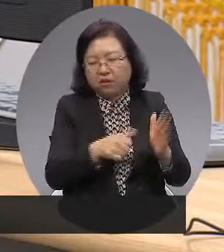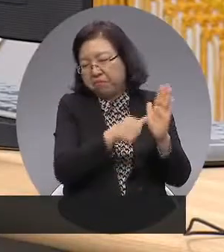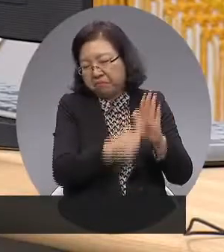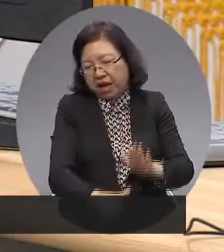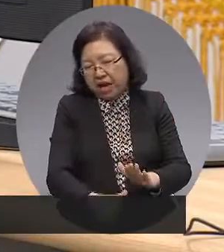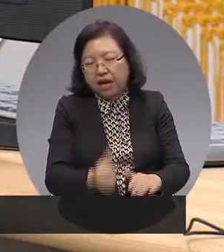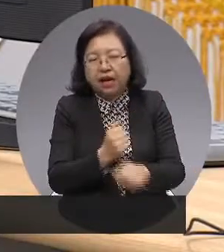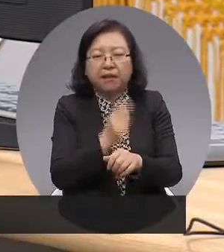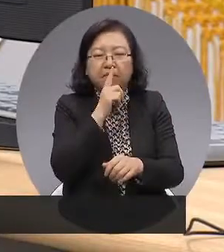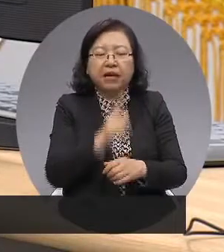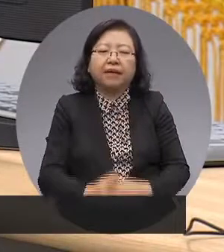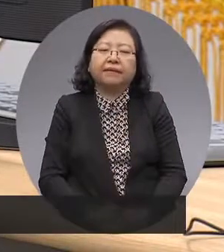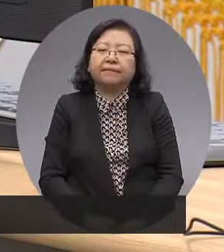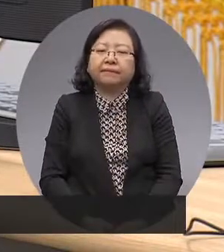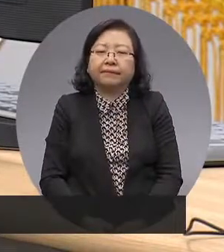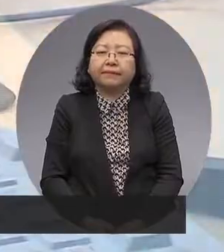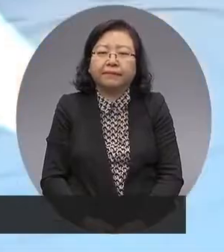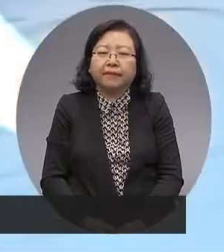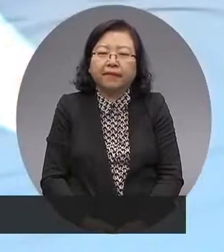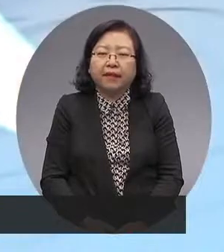처리하겠다고 밝혔습니다.